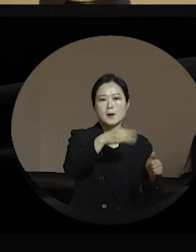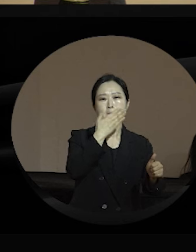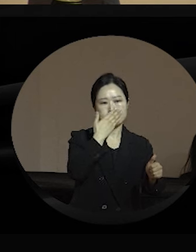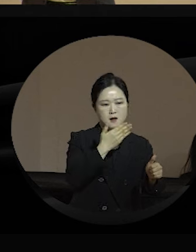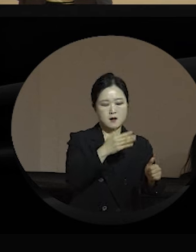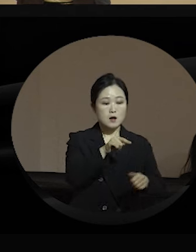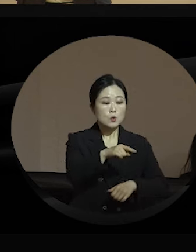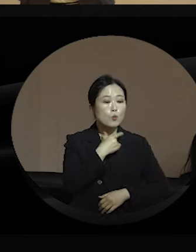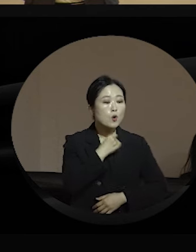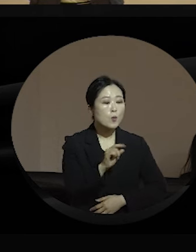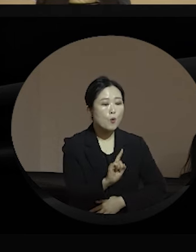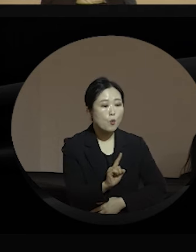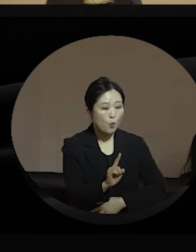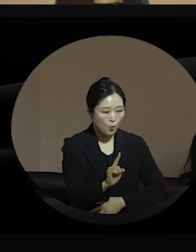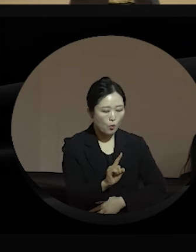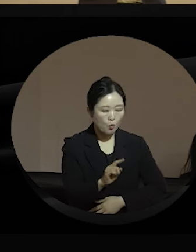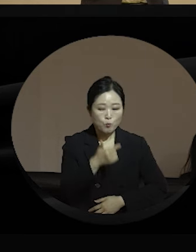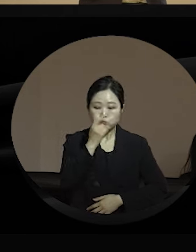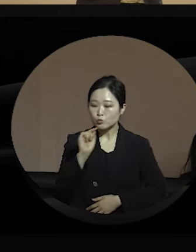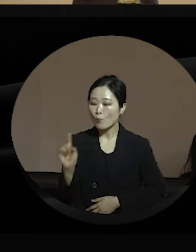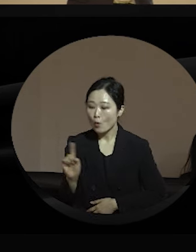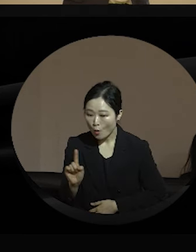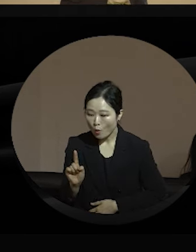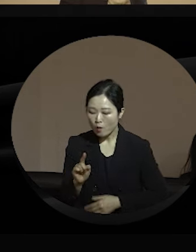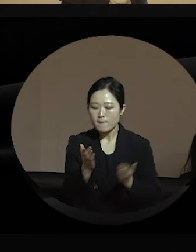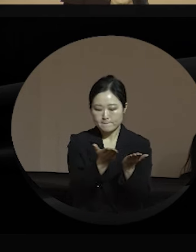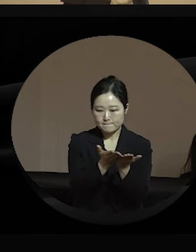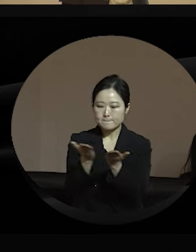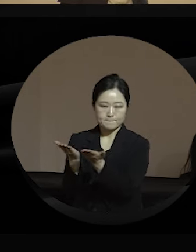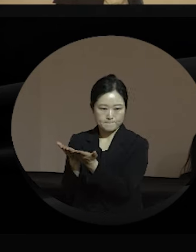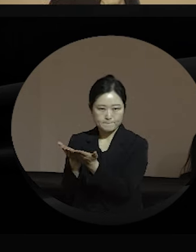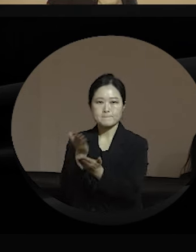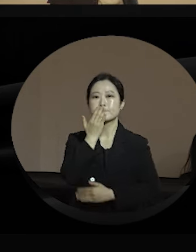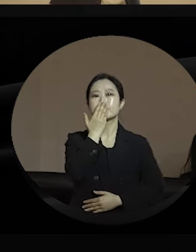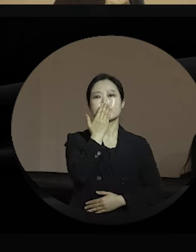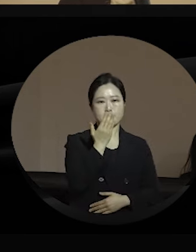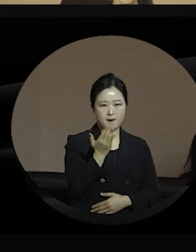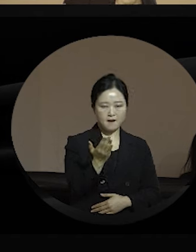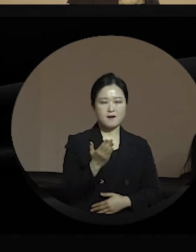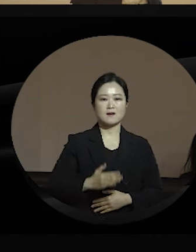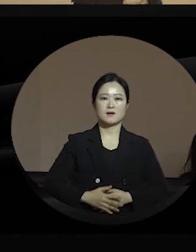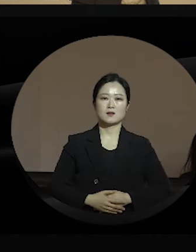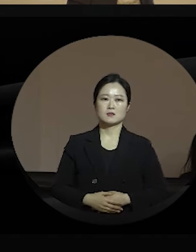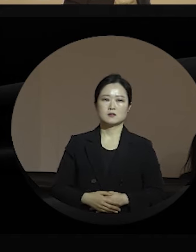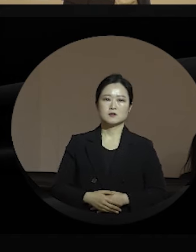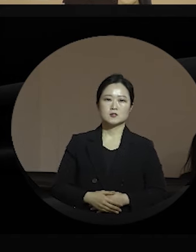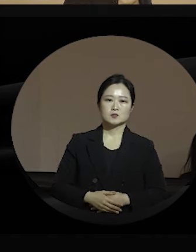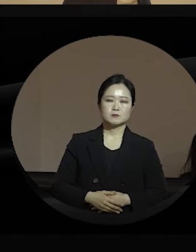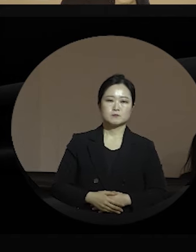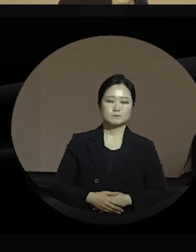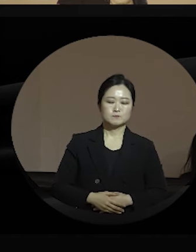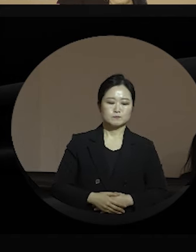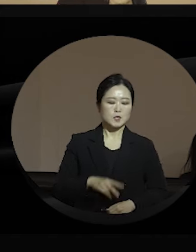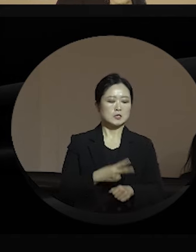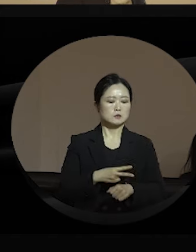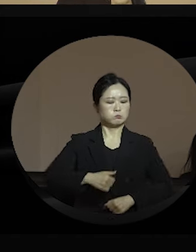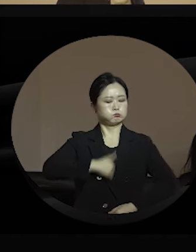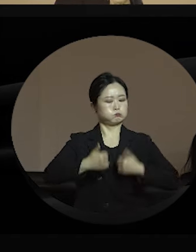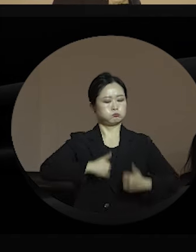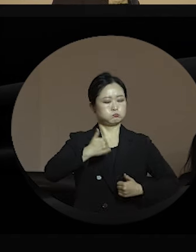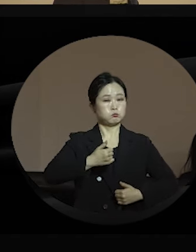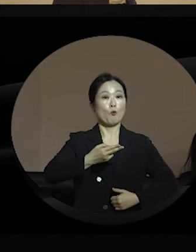싶어하는 것을 더할게. 너가 부족한 것은 이거니까 이걸 맞춰줄게 라고 친절하게 화도 내지 않고